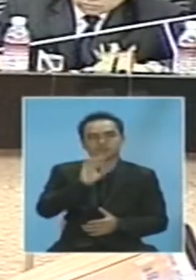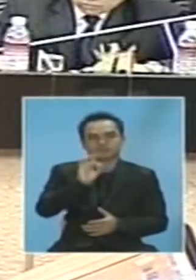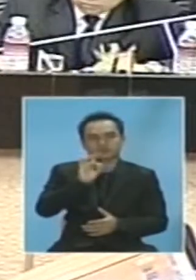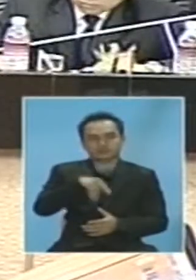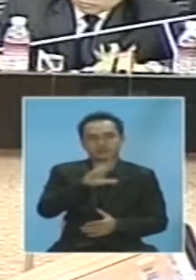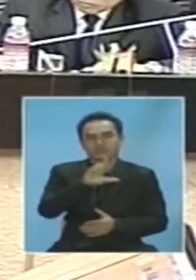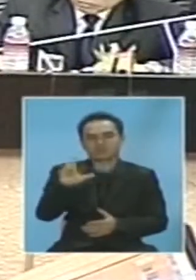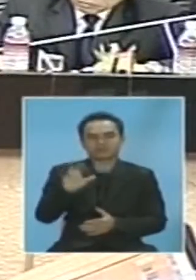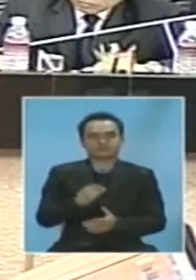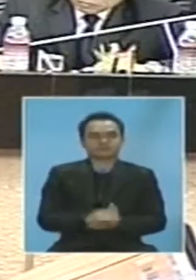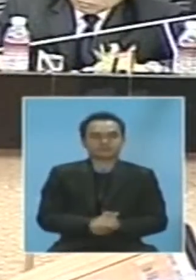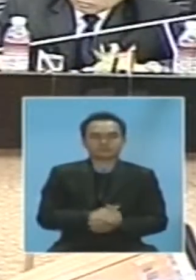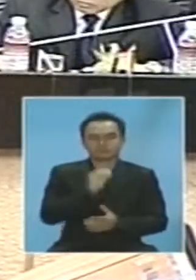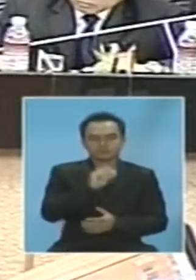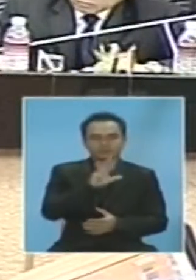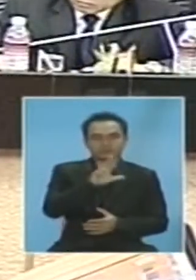308,000 ล้านบาทและ